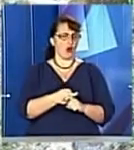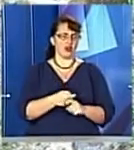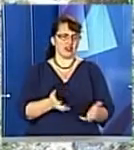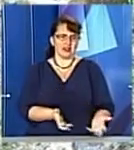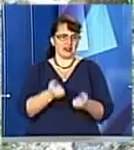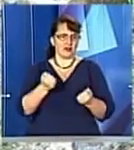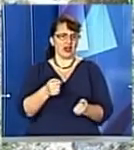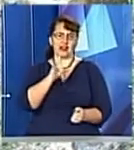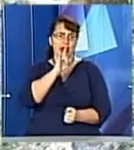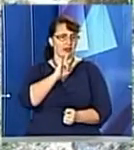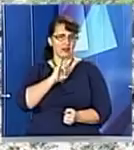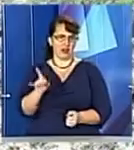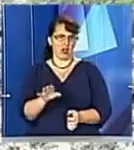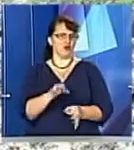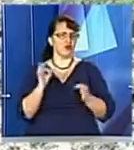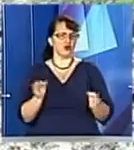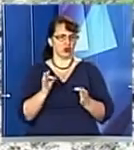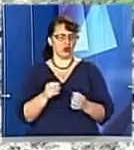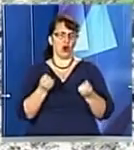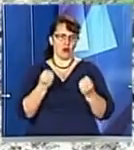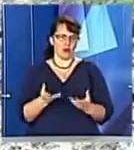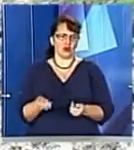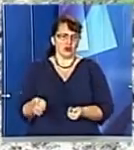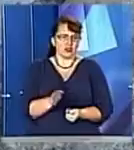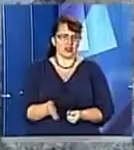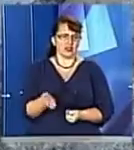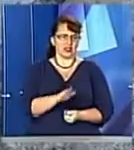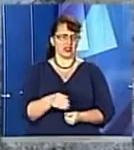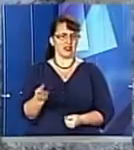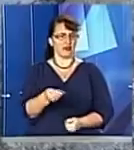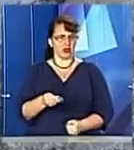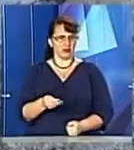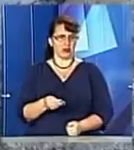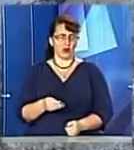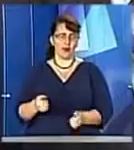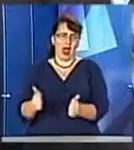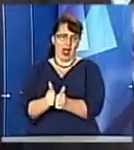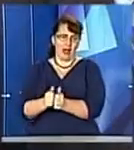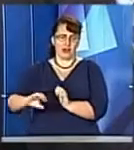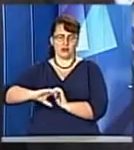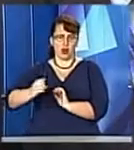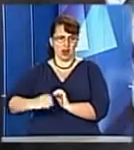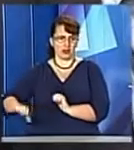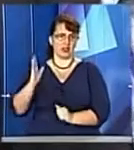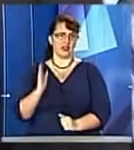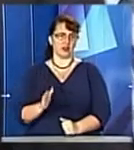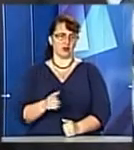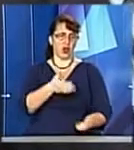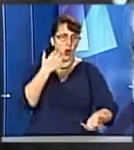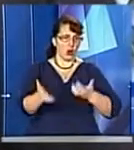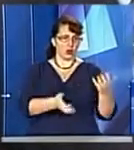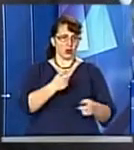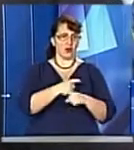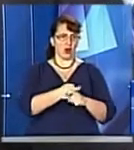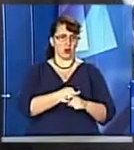будуть ні будівельники, ані археологи. Їх просто засиплять піском, обабіч тиме каналізація. Вони розкопали кості, далі ми